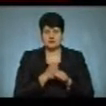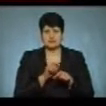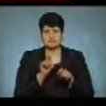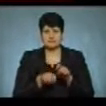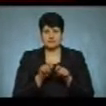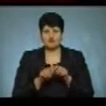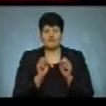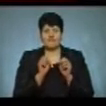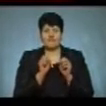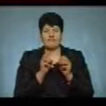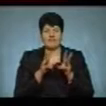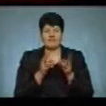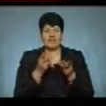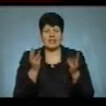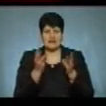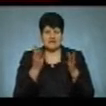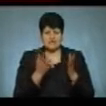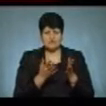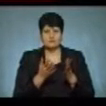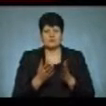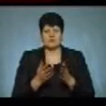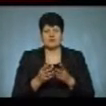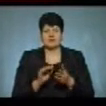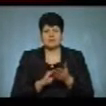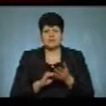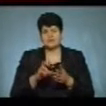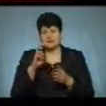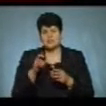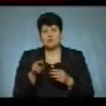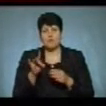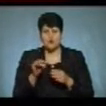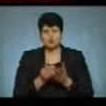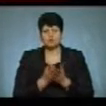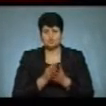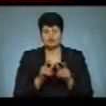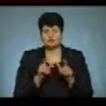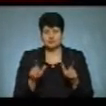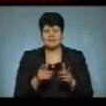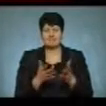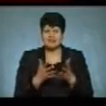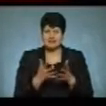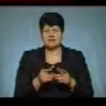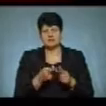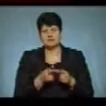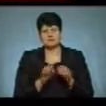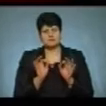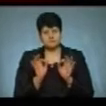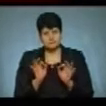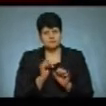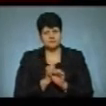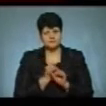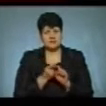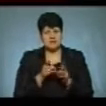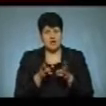викидів. Написати звернення в Держпродспоживслужбу, щоб вони з'ясували, чи все-таки належним чином працює ця